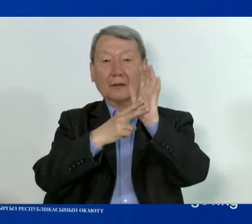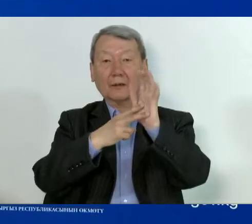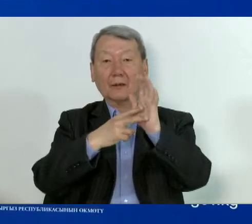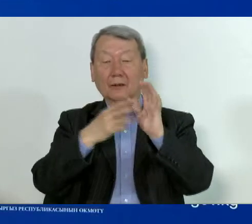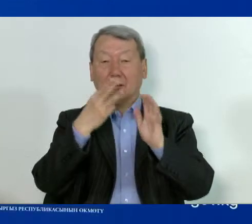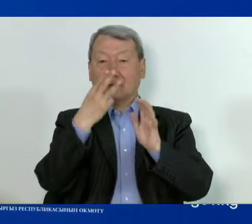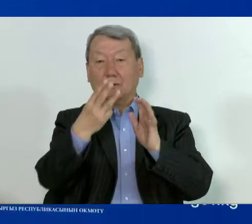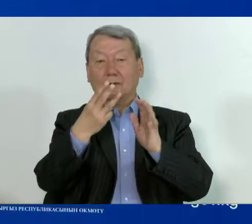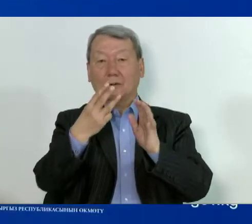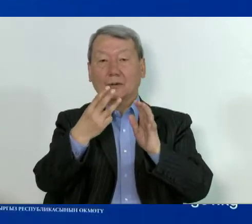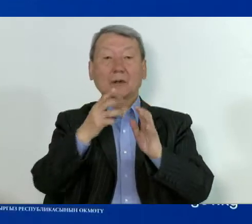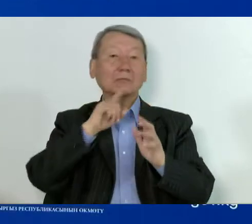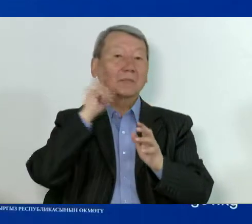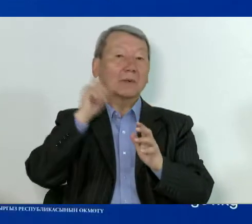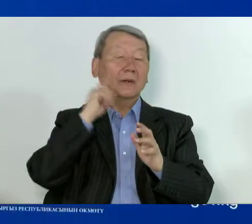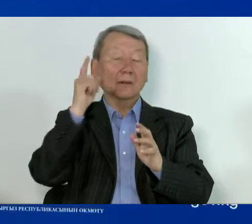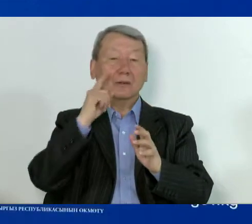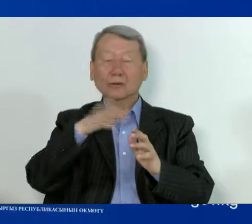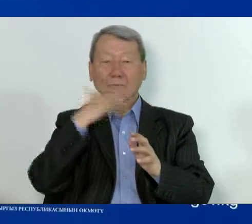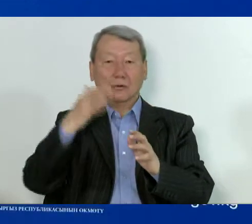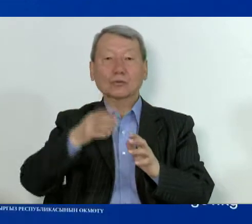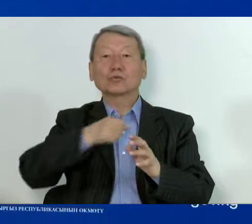3 жаш өспүрүмдөр жок.